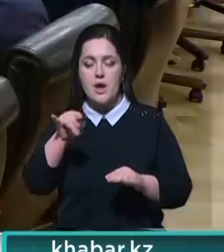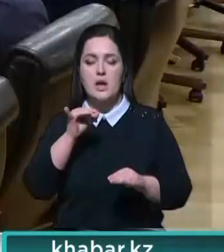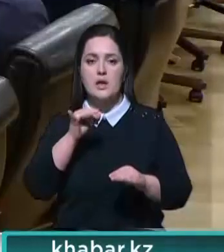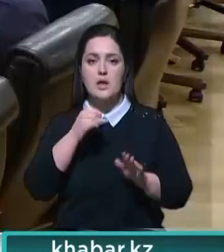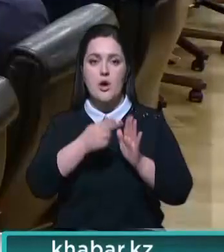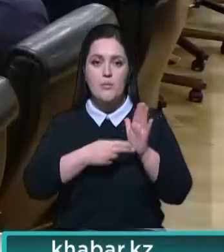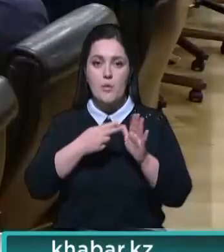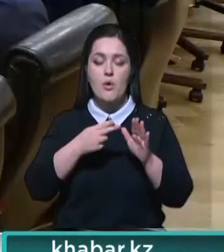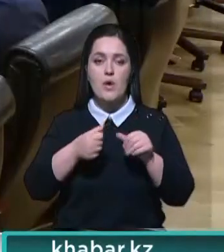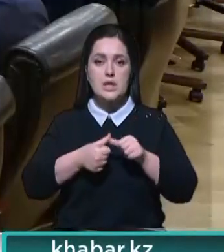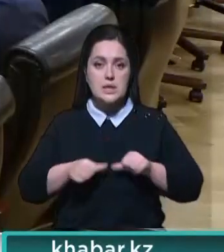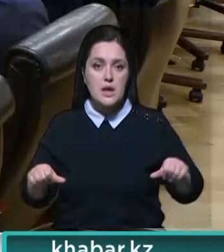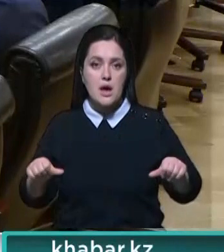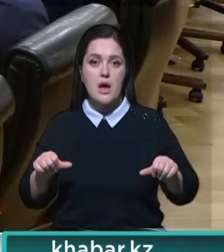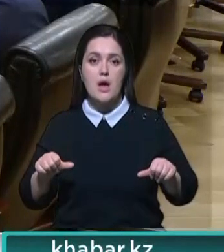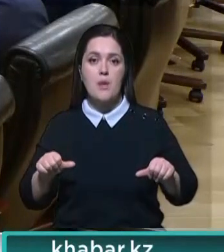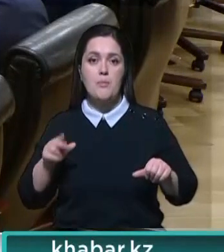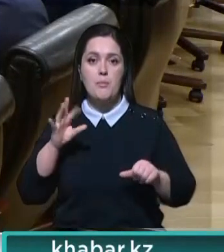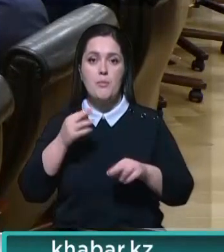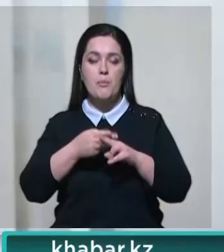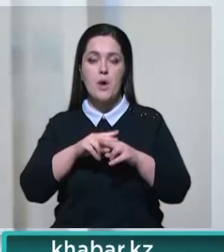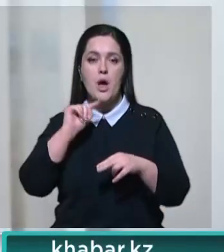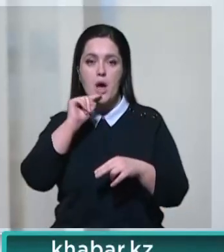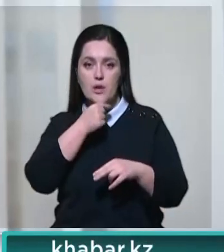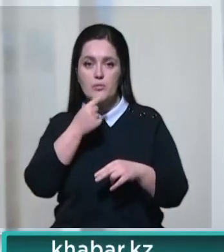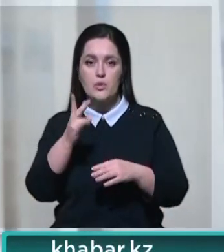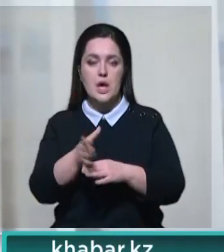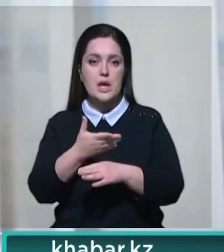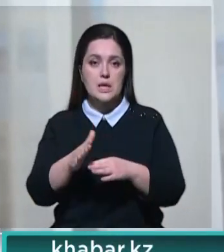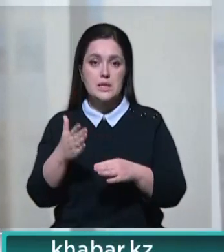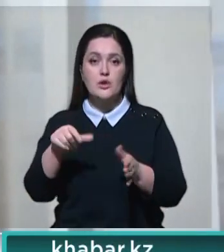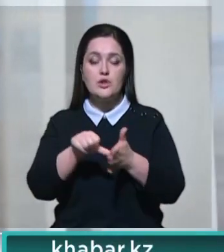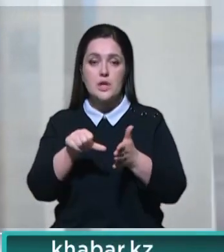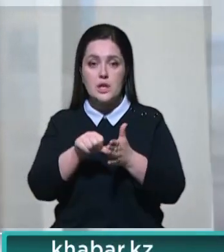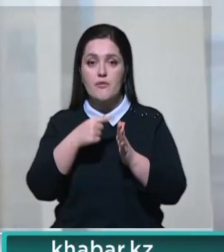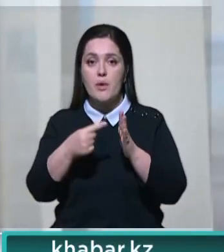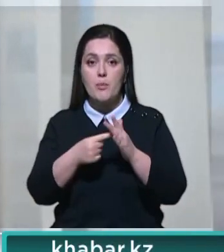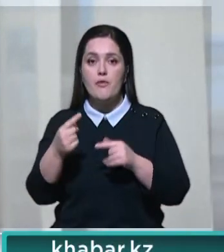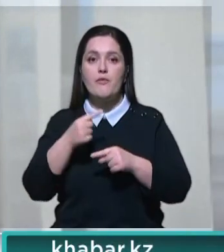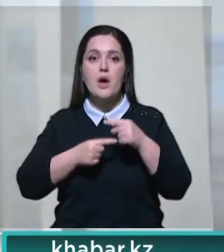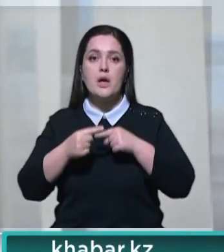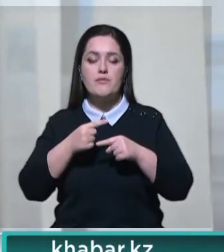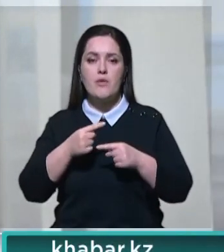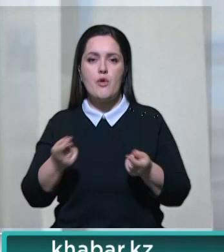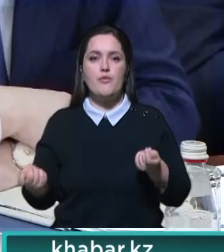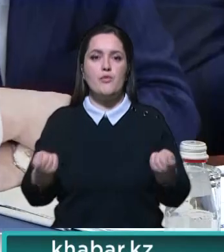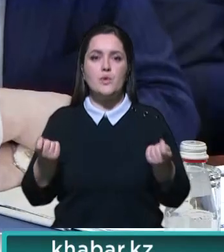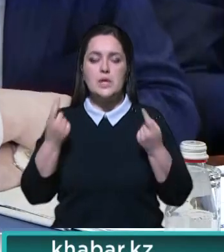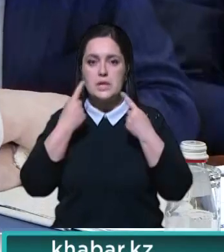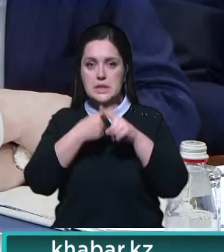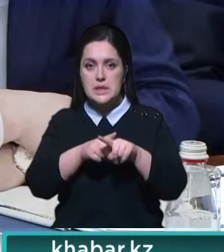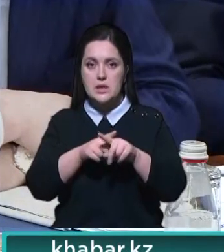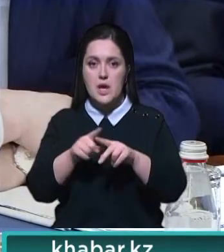правительстве На заседании комиссии по демонополизации экономики её члены обсудили вопросы возврата ключевых функций технического